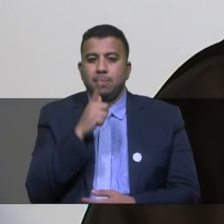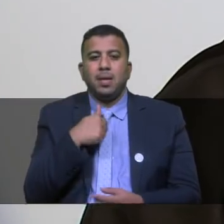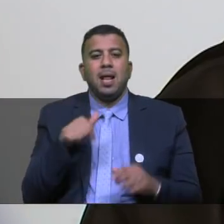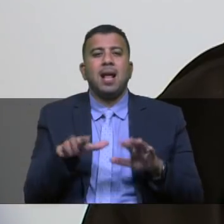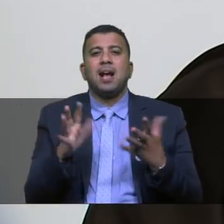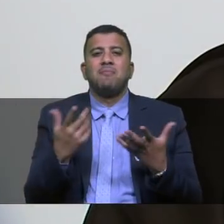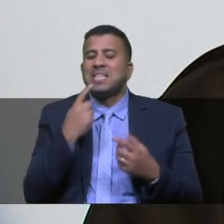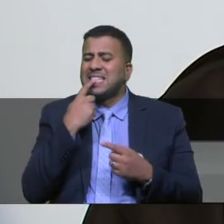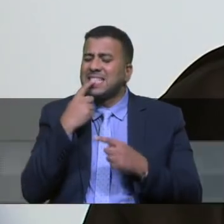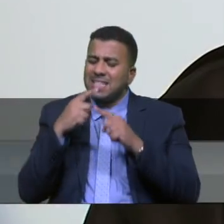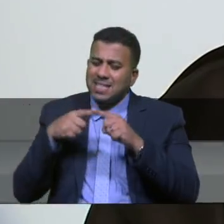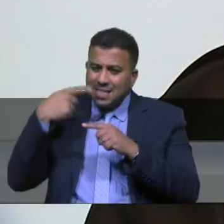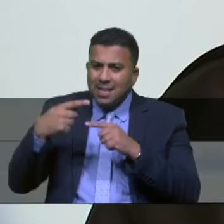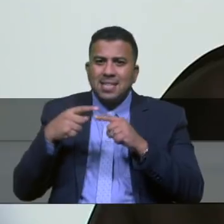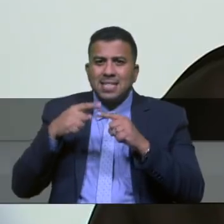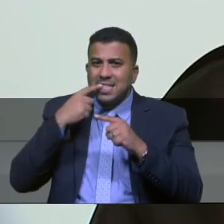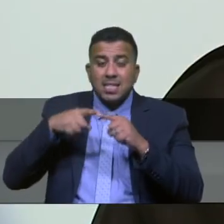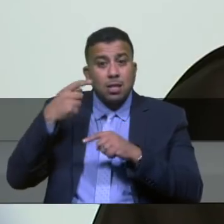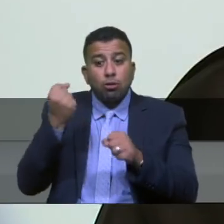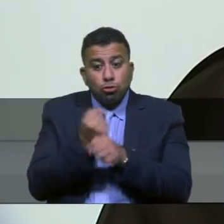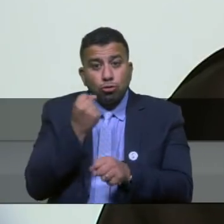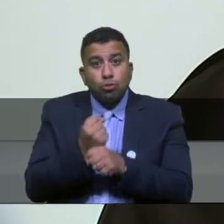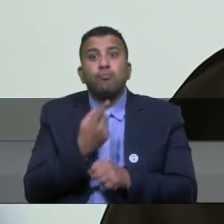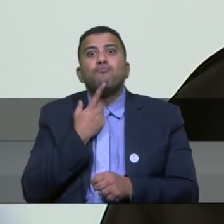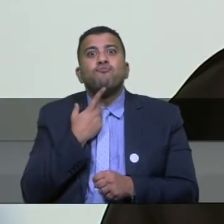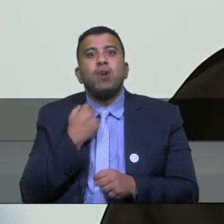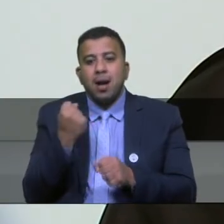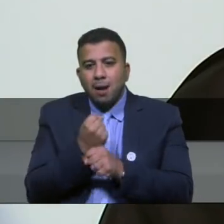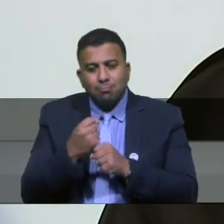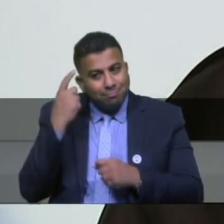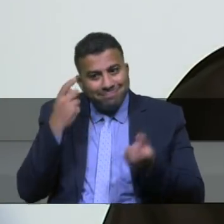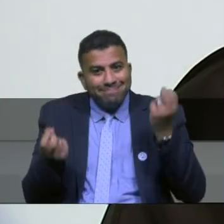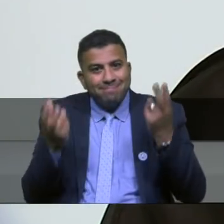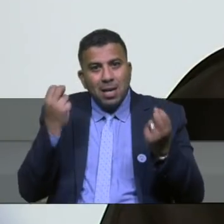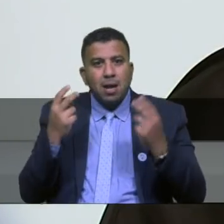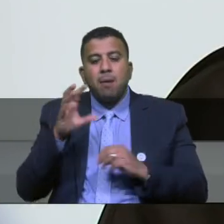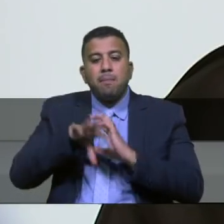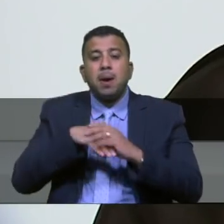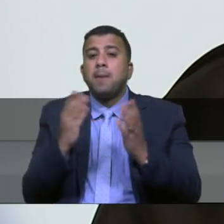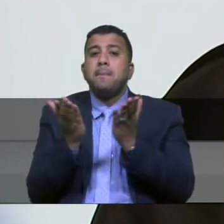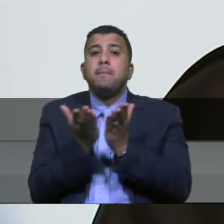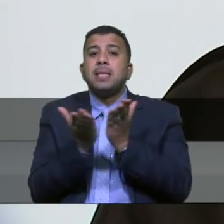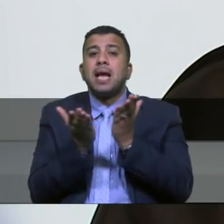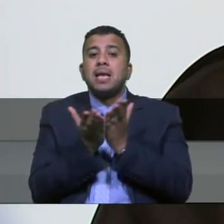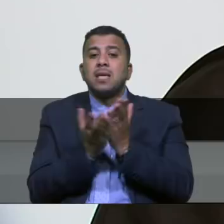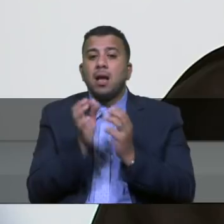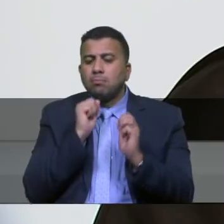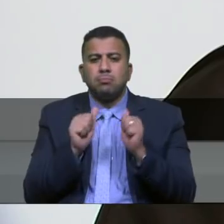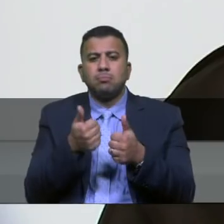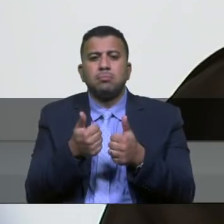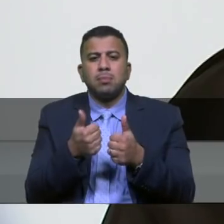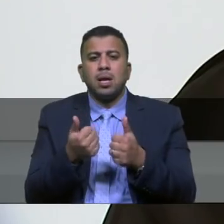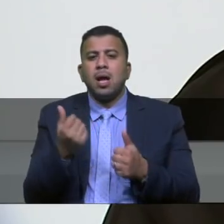هم سنه عن سنه وايد يزيد الشغل والشغف بالعمل على هاي المشاريع، لان في عندنا مدارس يعني كانت تشارك تقريبا